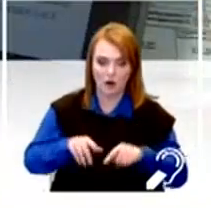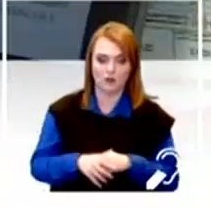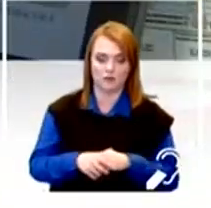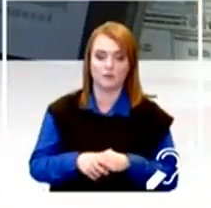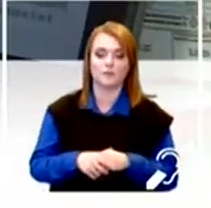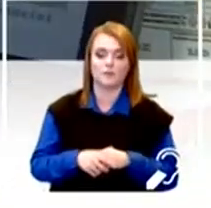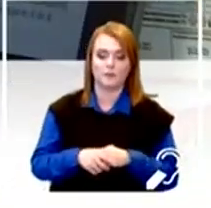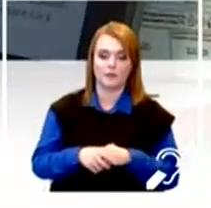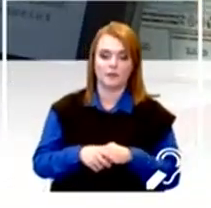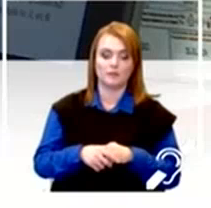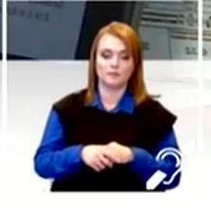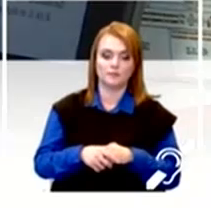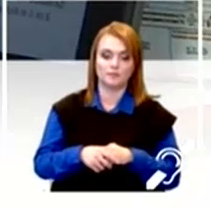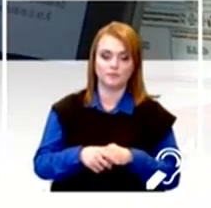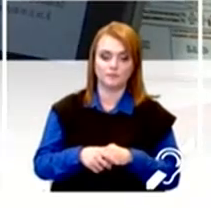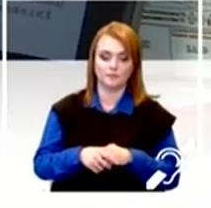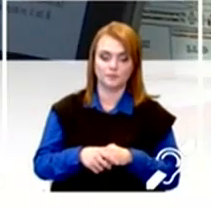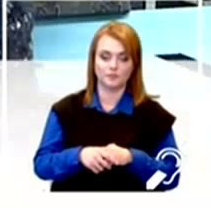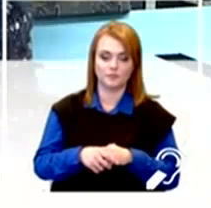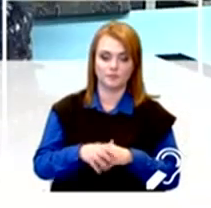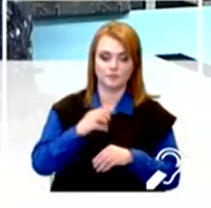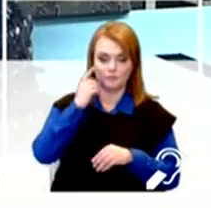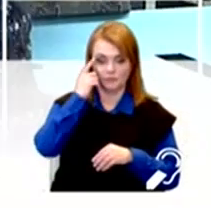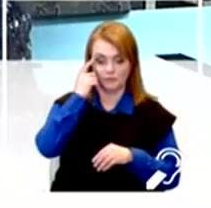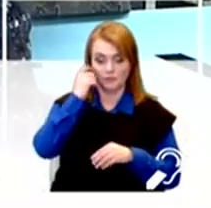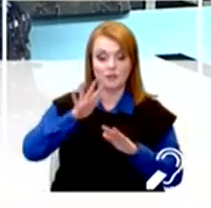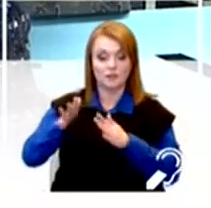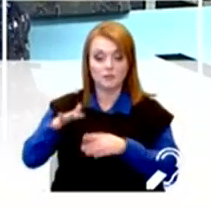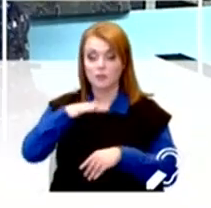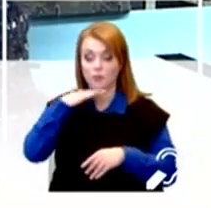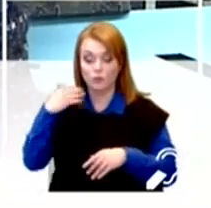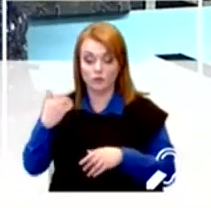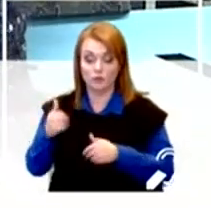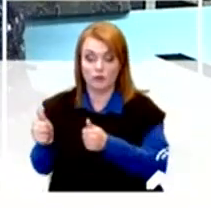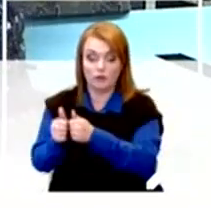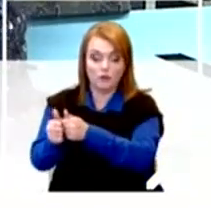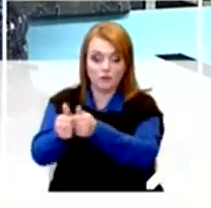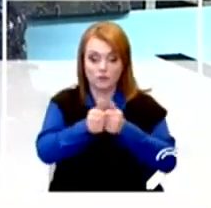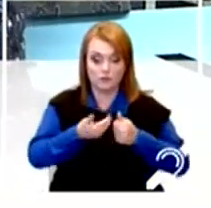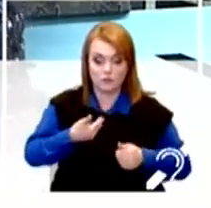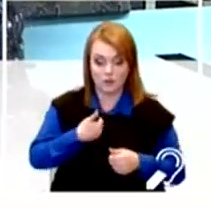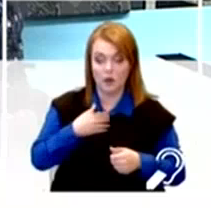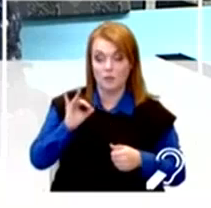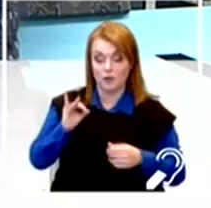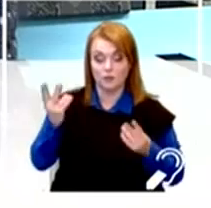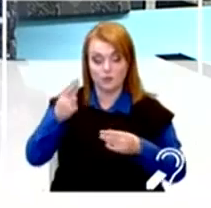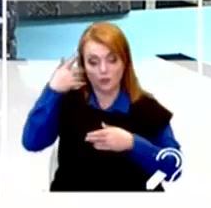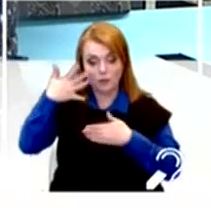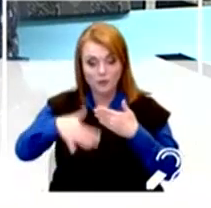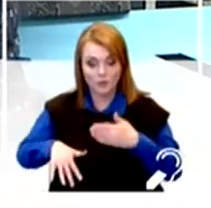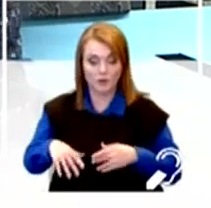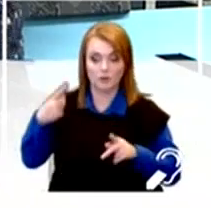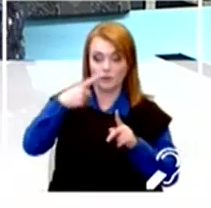artificială, amenințări cibernetice sau deepfake. Se întâmplă multe lucruri în jurul nostru pe care noi trebuie să le înțelegem. Plus, Republica